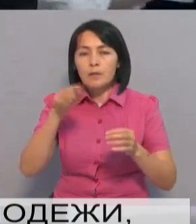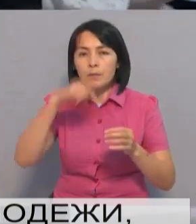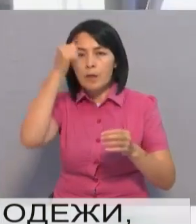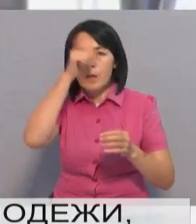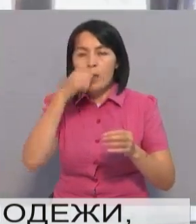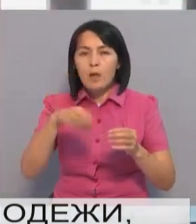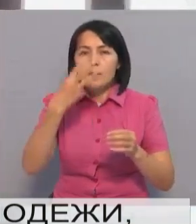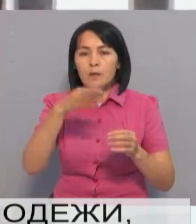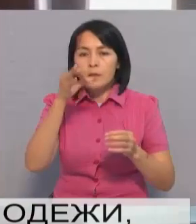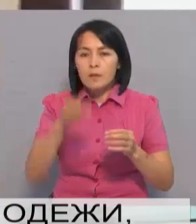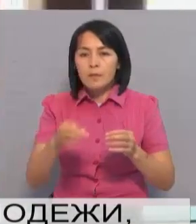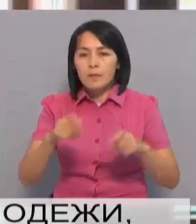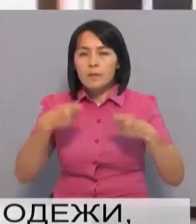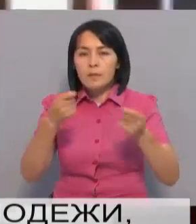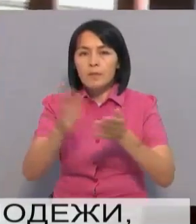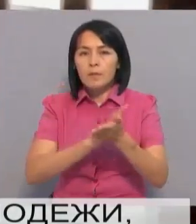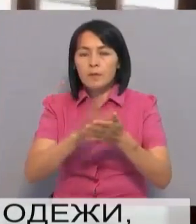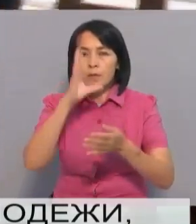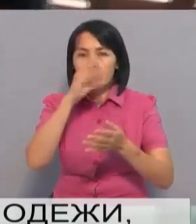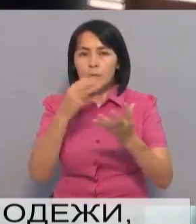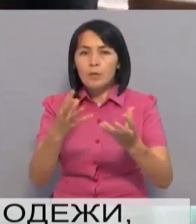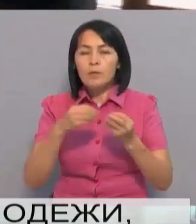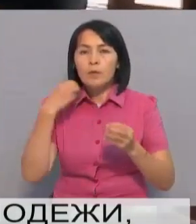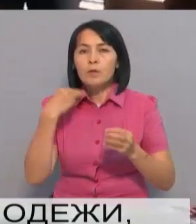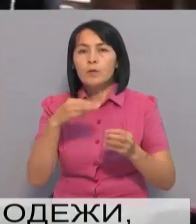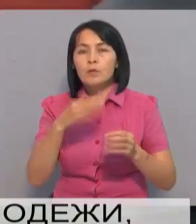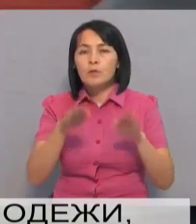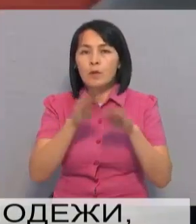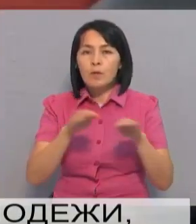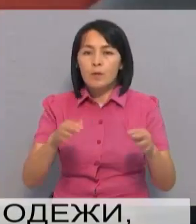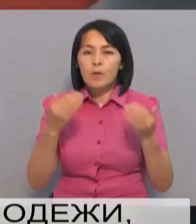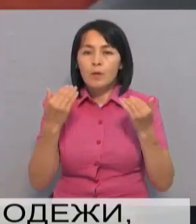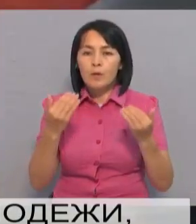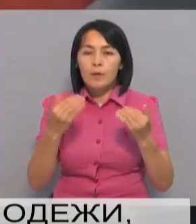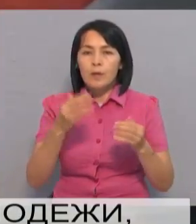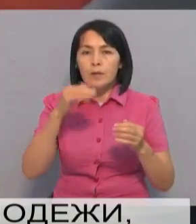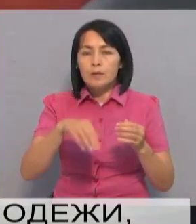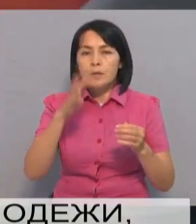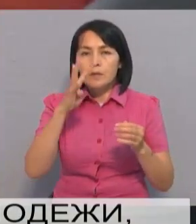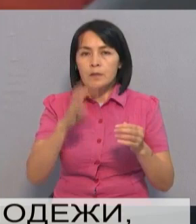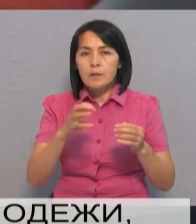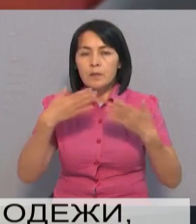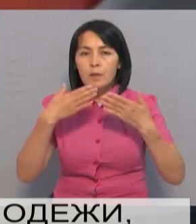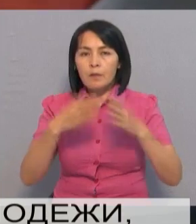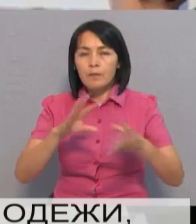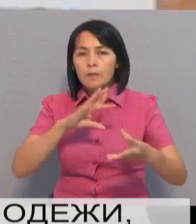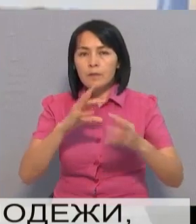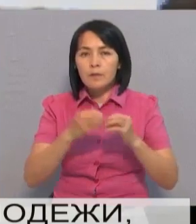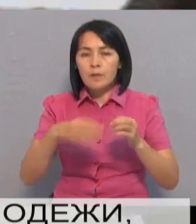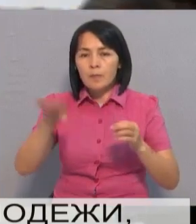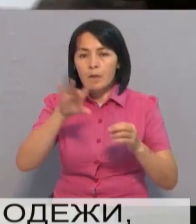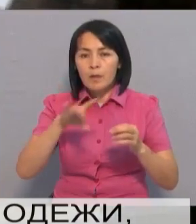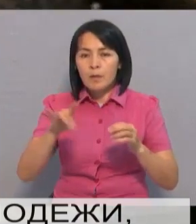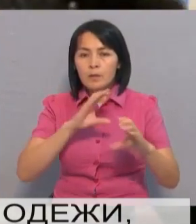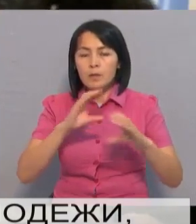году 30% выделенного гранта смогут получить туркестанские абитуриенты. То есть 1400 выпускников. В целом по республике